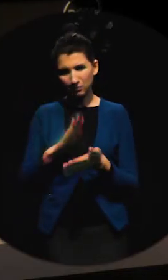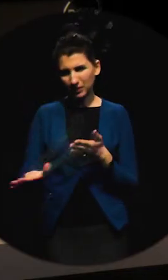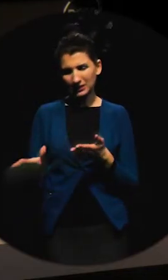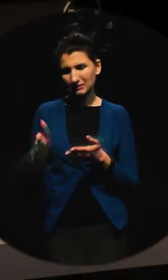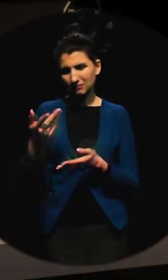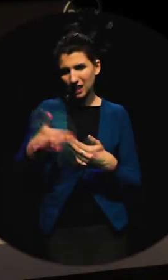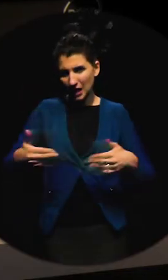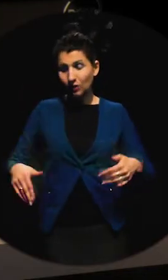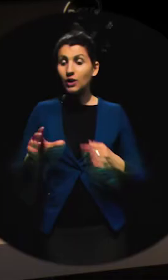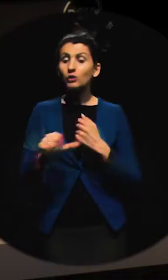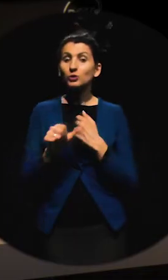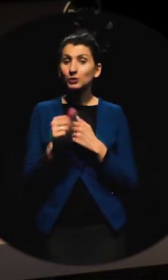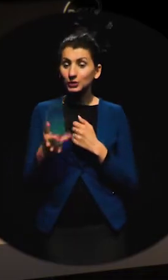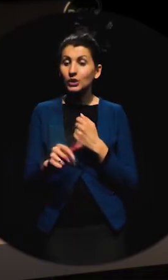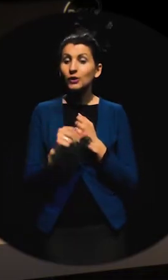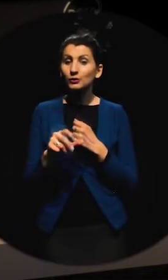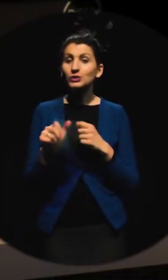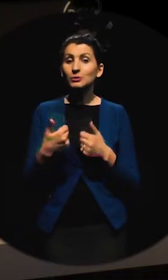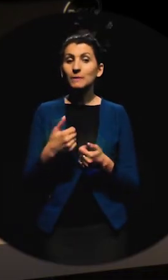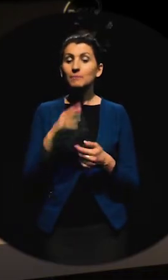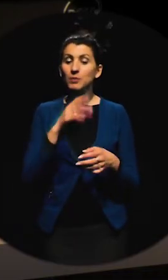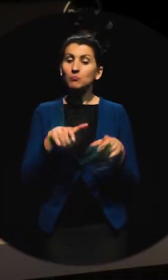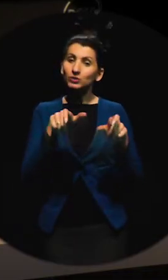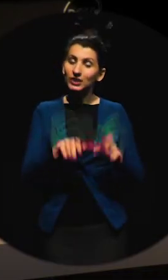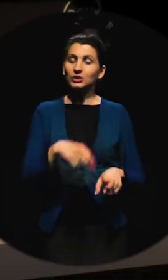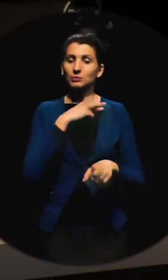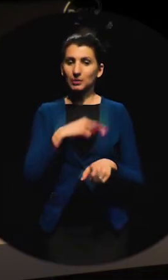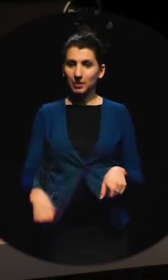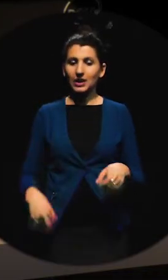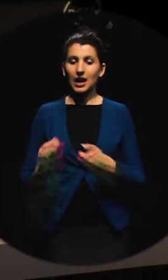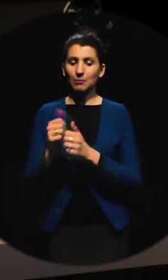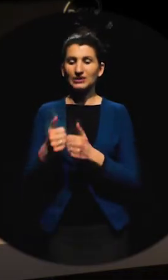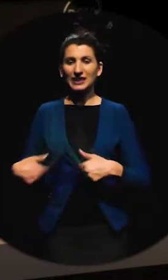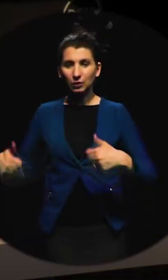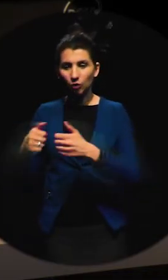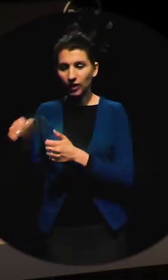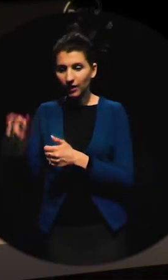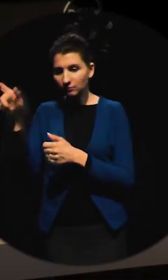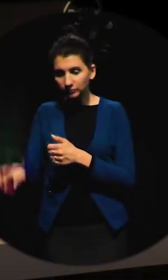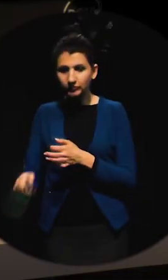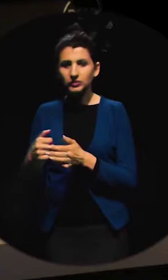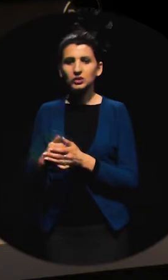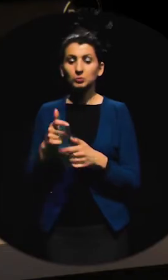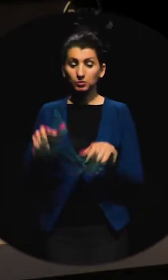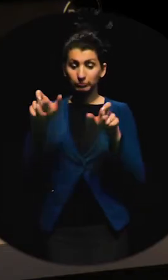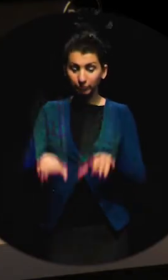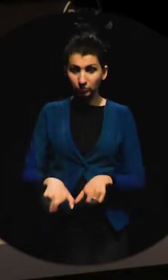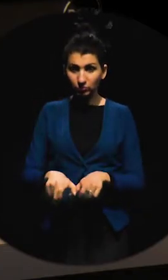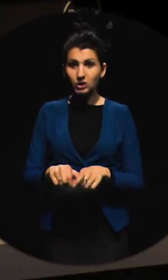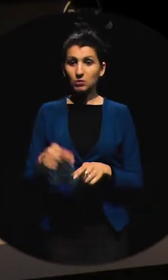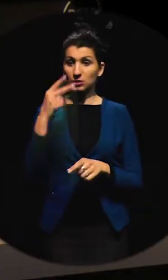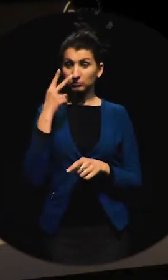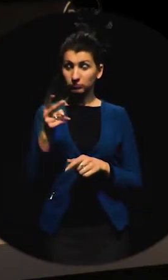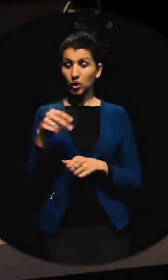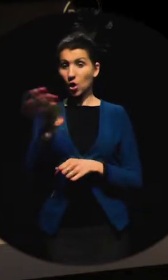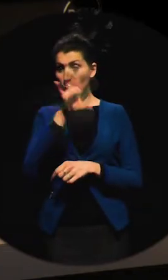o to, o posadzenie tego premiera Morawieckiego czy senatora na widowni, a potem wciągnięcie go na scenę.